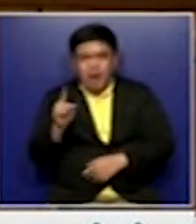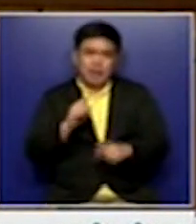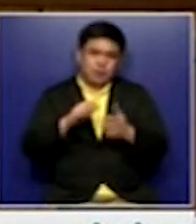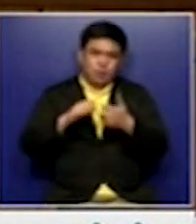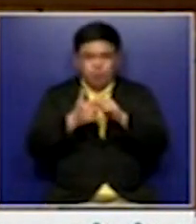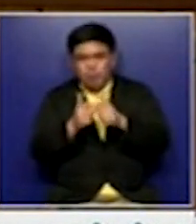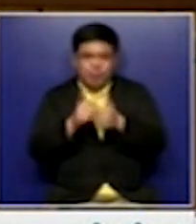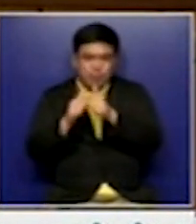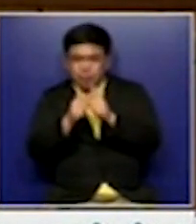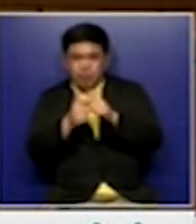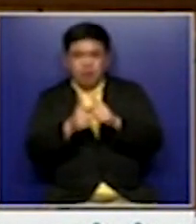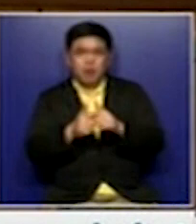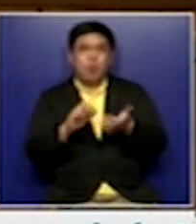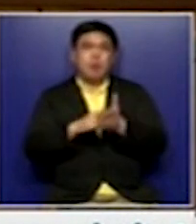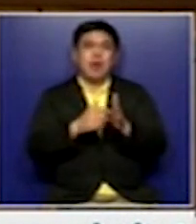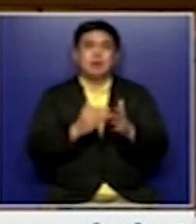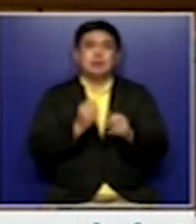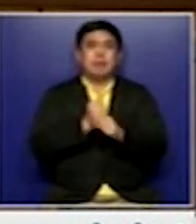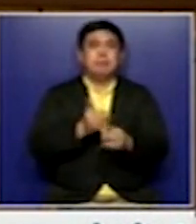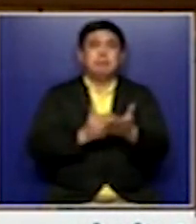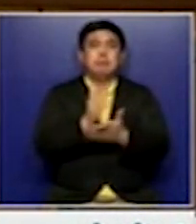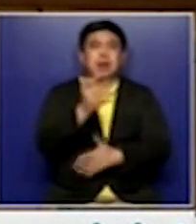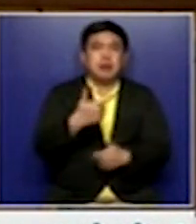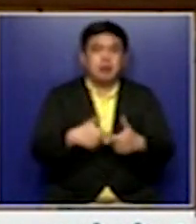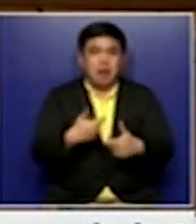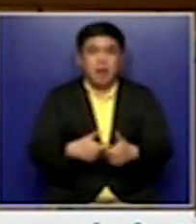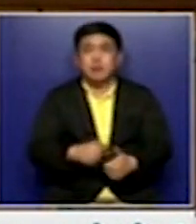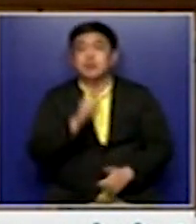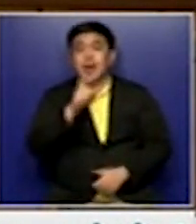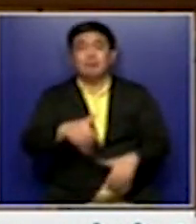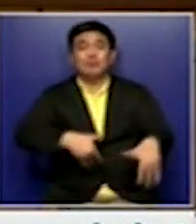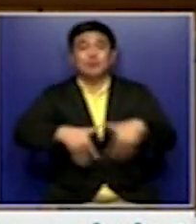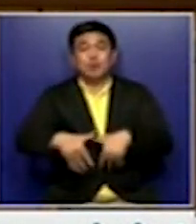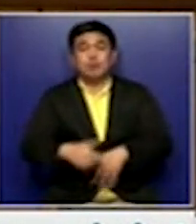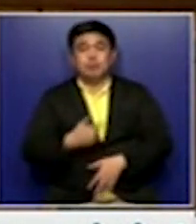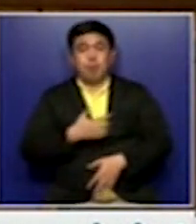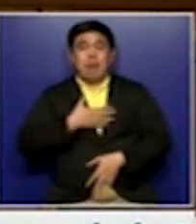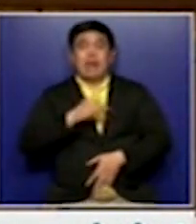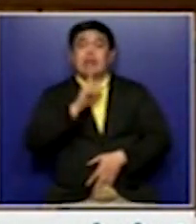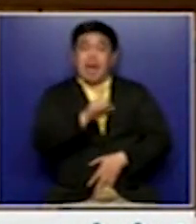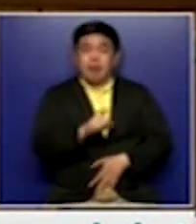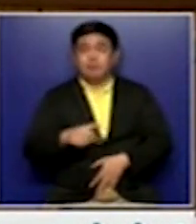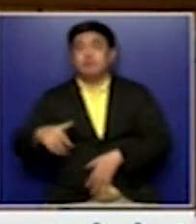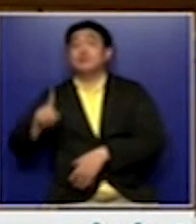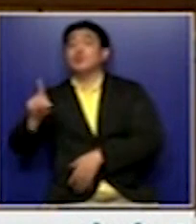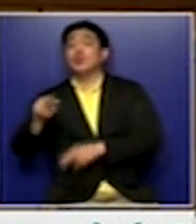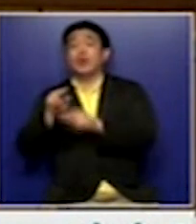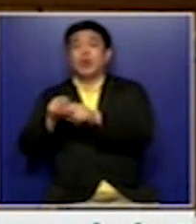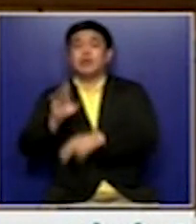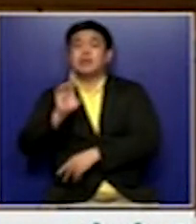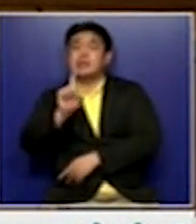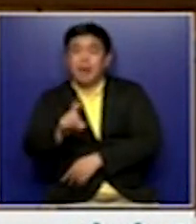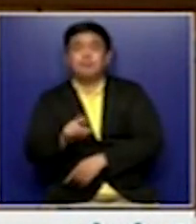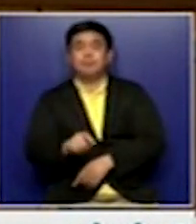ล้มเหลวโดยสิ้นเชิงนะผมก็บอกแล้วว่าก็ถามประชาชนแล้วกันผมก็ถามของผมท่านก็ถามของท่านนะต่างคนต่างถามแ